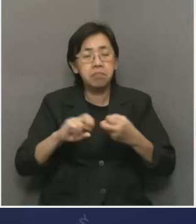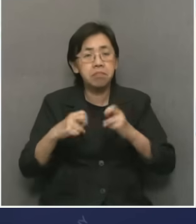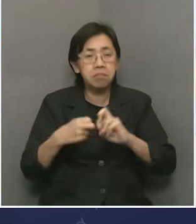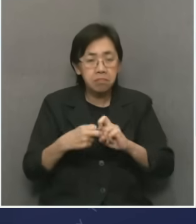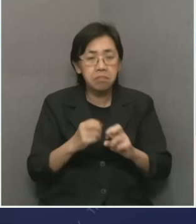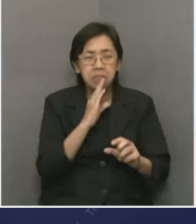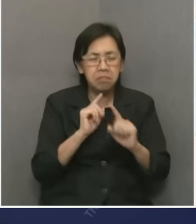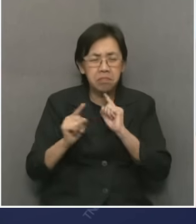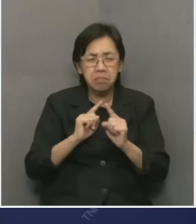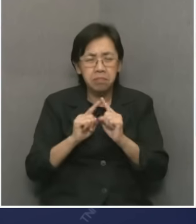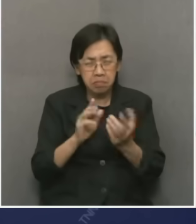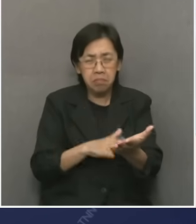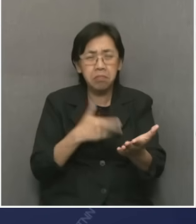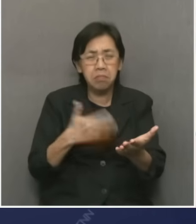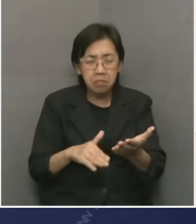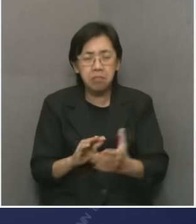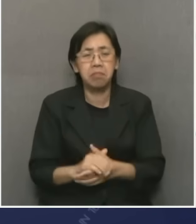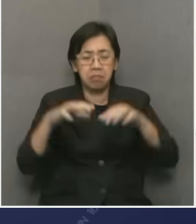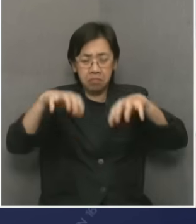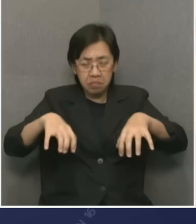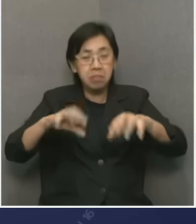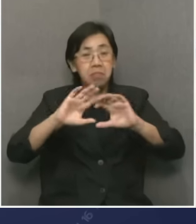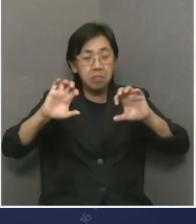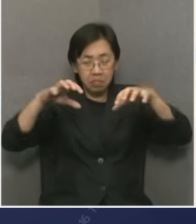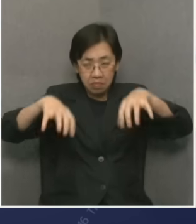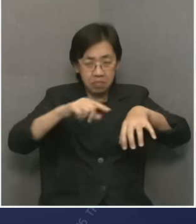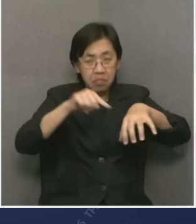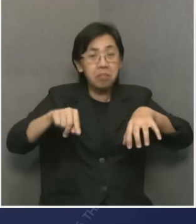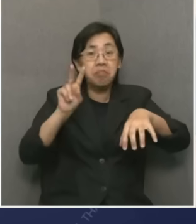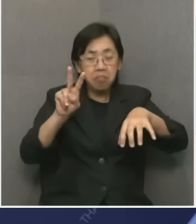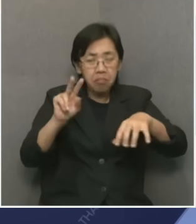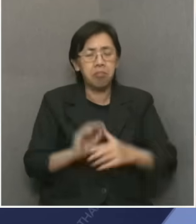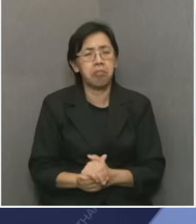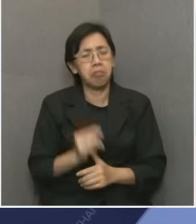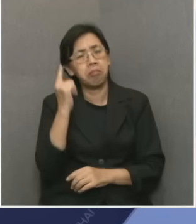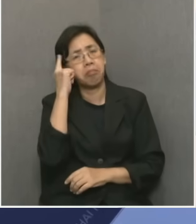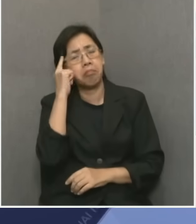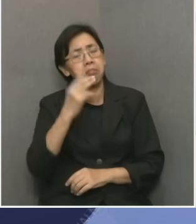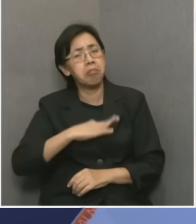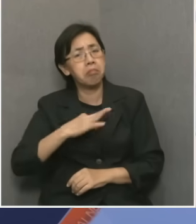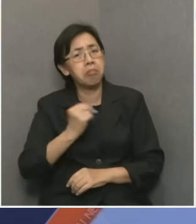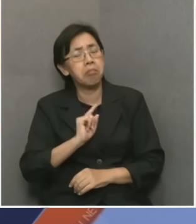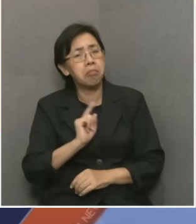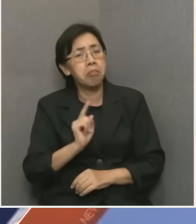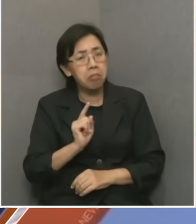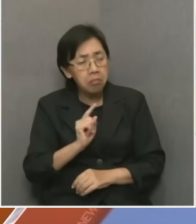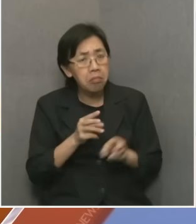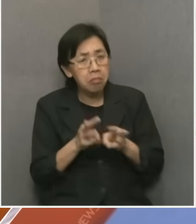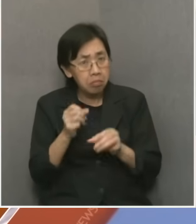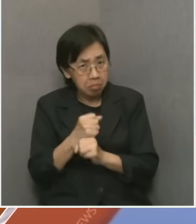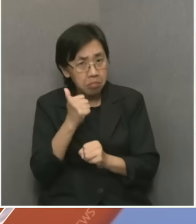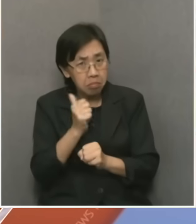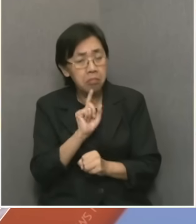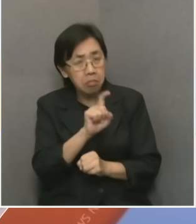ดคุยกันมาอย่างยาวนานมากสำหรับ two state solution เนี่ยณสถานการณ์ปัจจุบันนี้อาจารย์มองว่ายังมีแนวทางที่มันจะเกิดขึ้นได้ไหมค